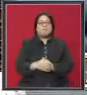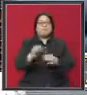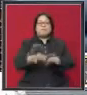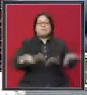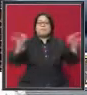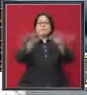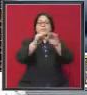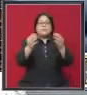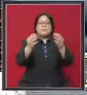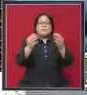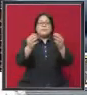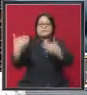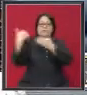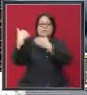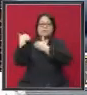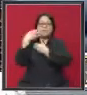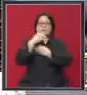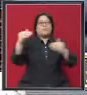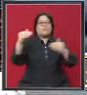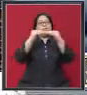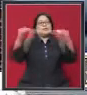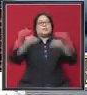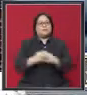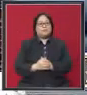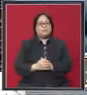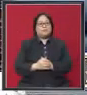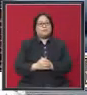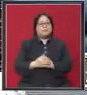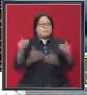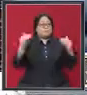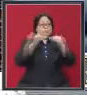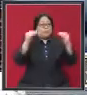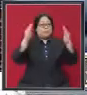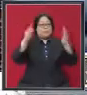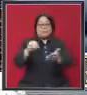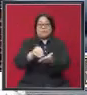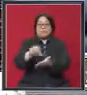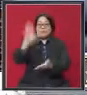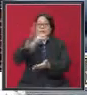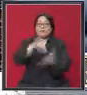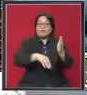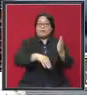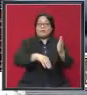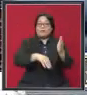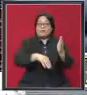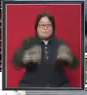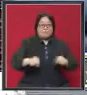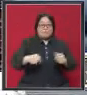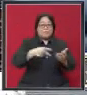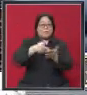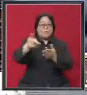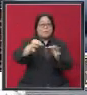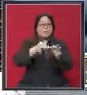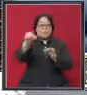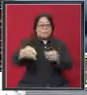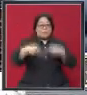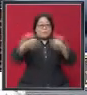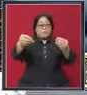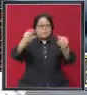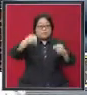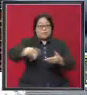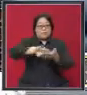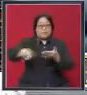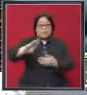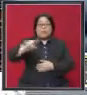Prinsip utama di sini adalah tanggungjawab dan keadilan. Adakah adil mereka yang kaya dan lebih dari mampu untuk membayar hutang diberikan